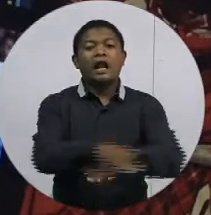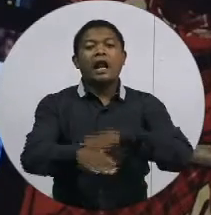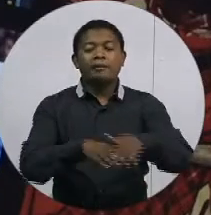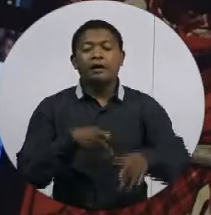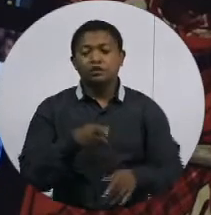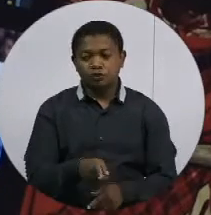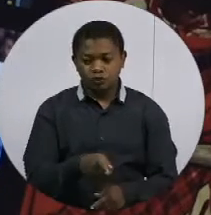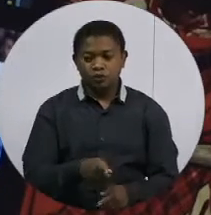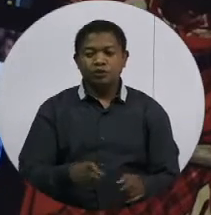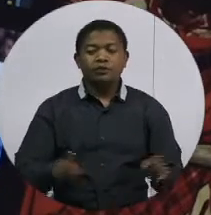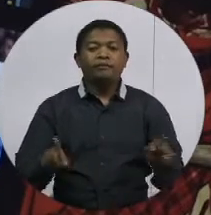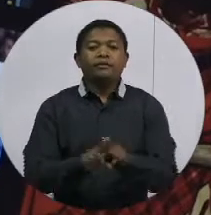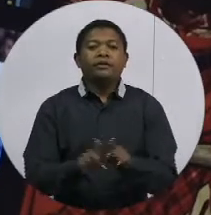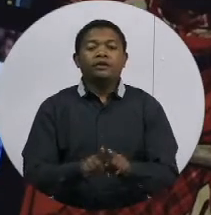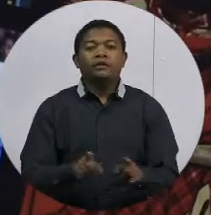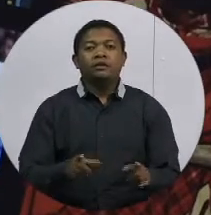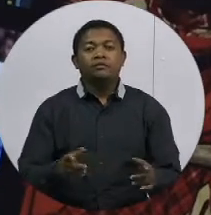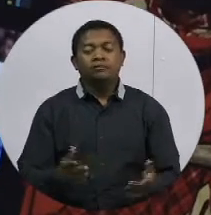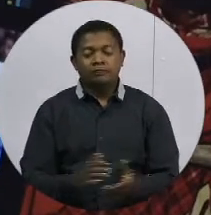dia